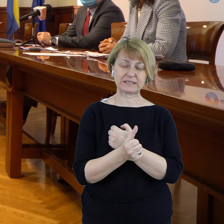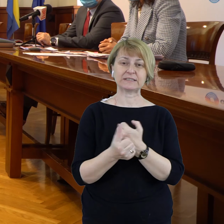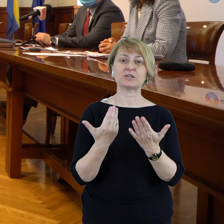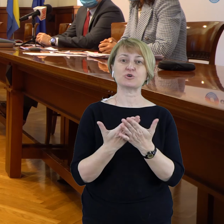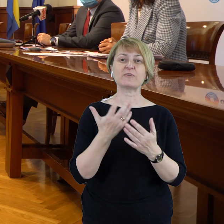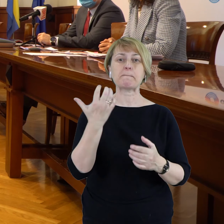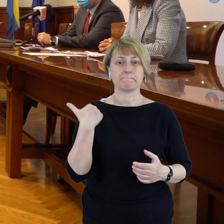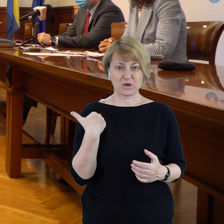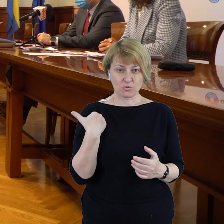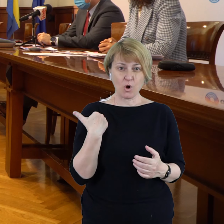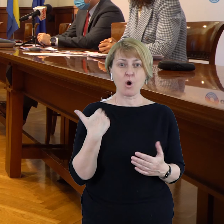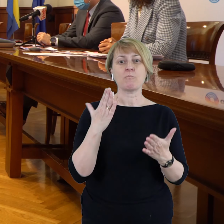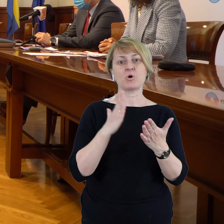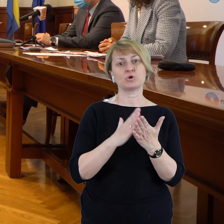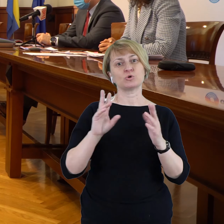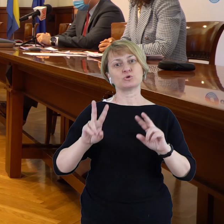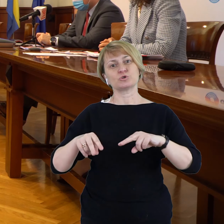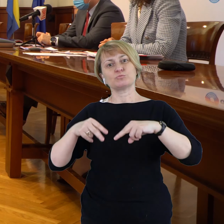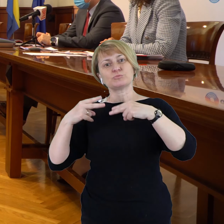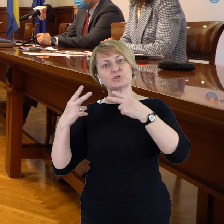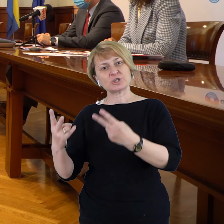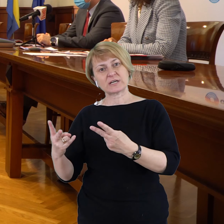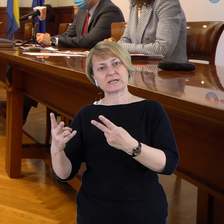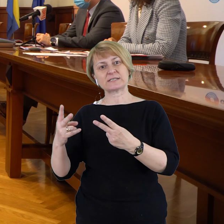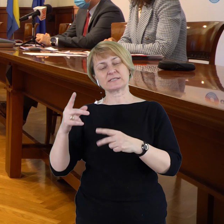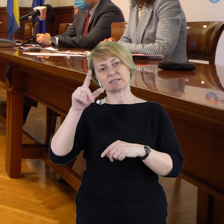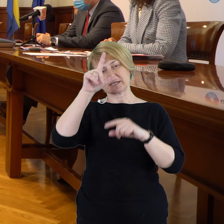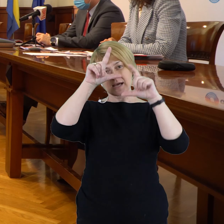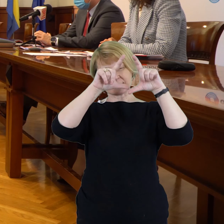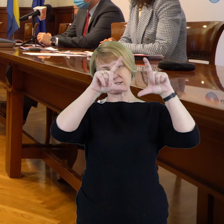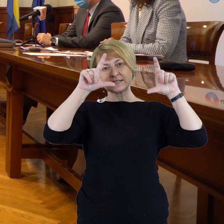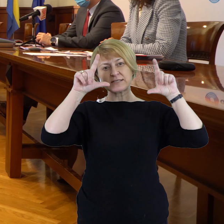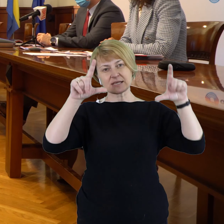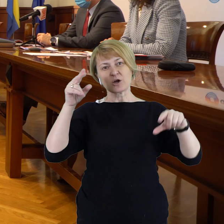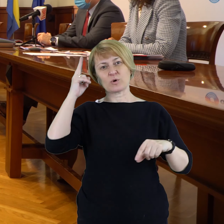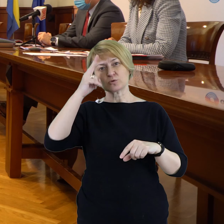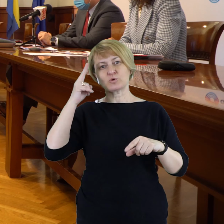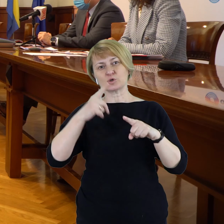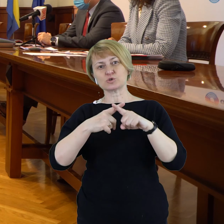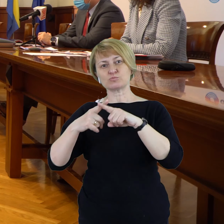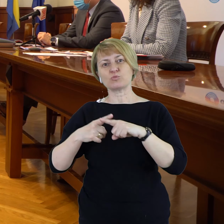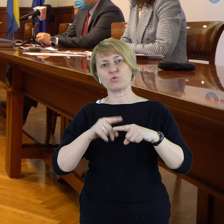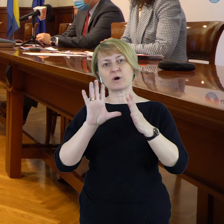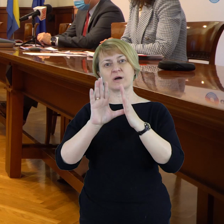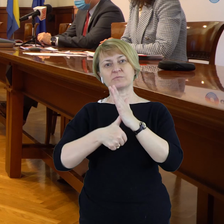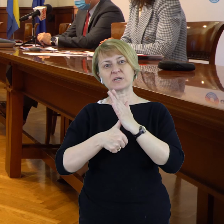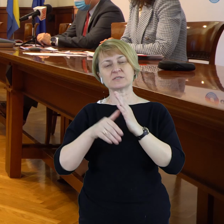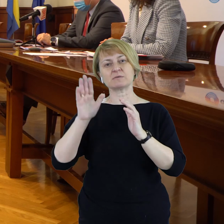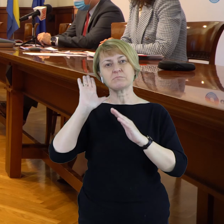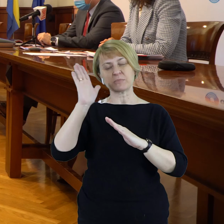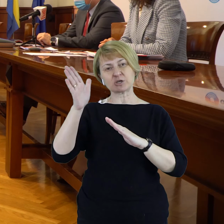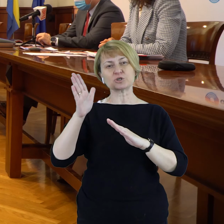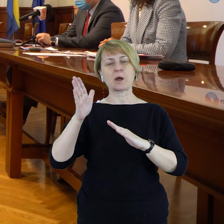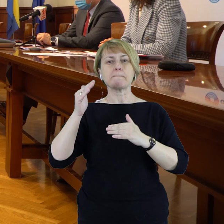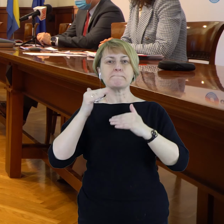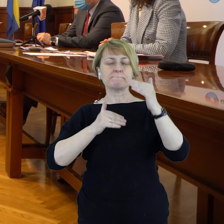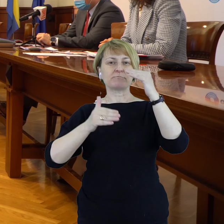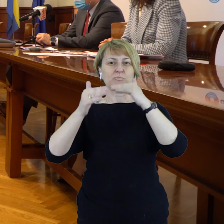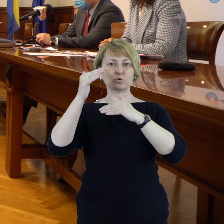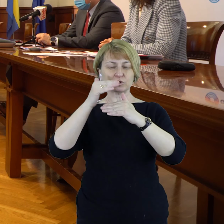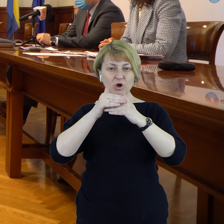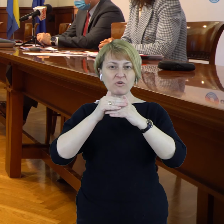byliśmy właścicielami dokumentacji, dlatego że ta dokumentacja jest już własnością zakładu komunalnego, spółki miejskiej, która będzie budować stadion. Pod